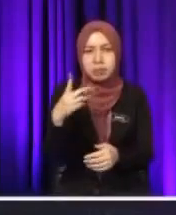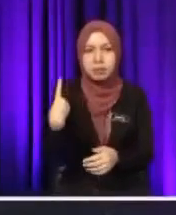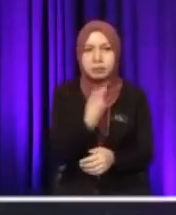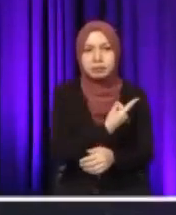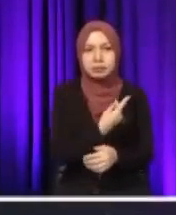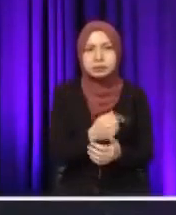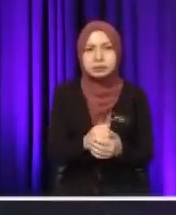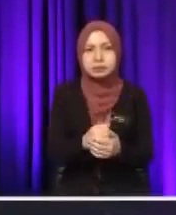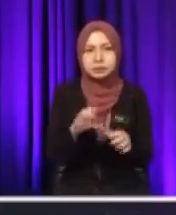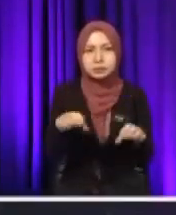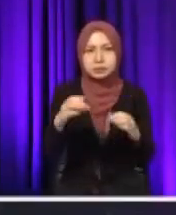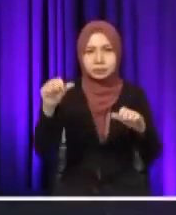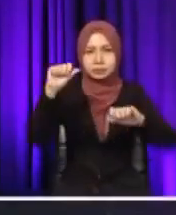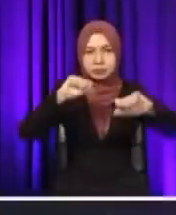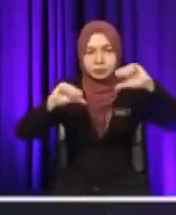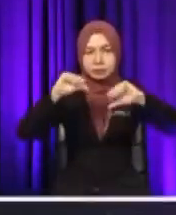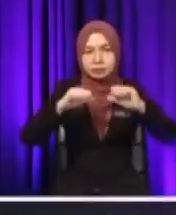Silakan. Okey.